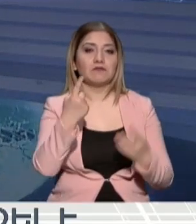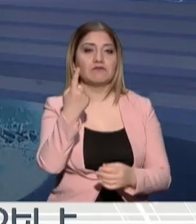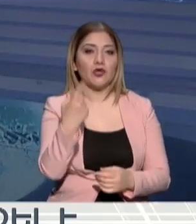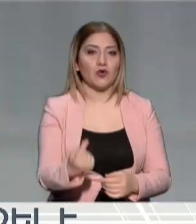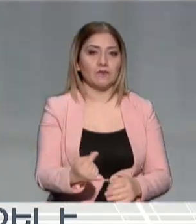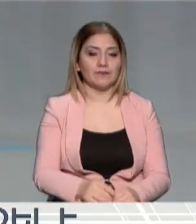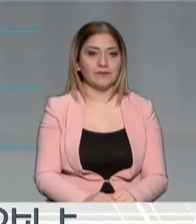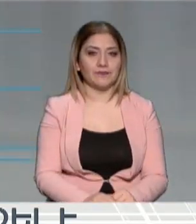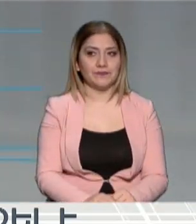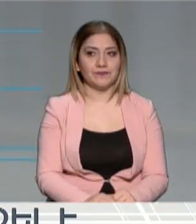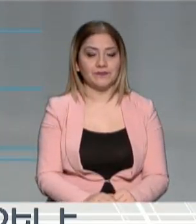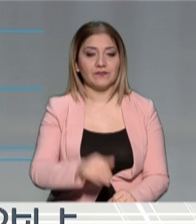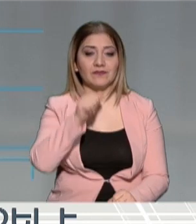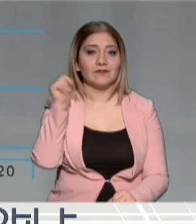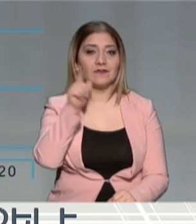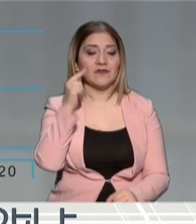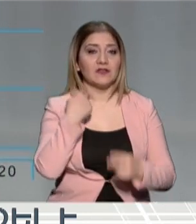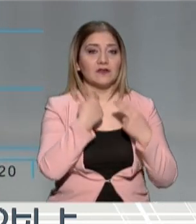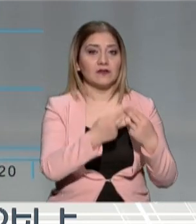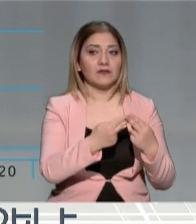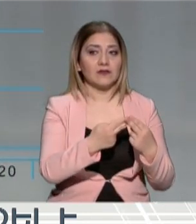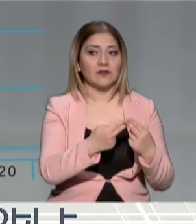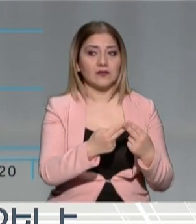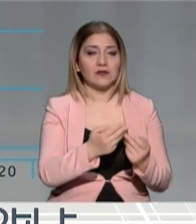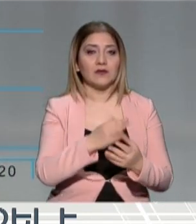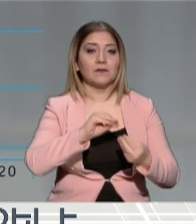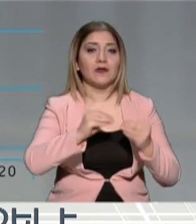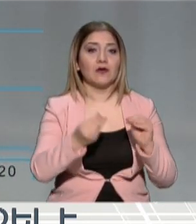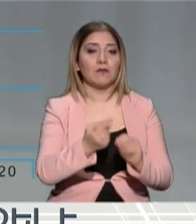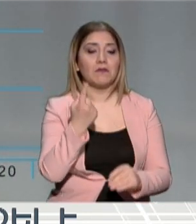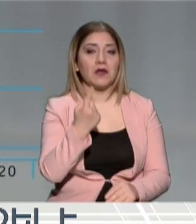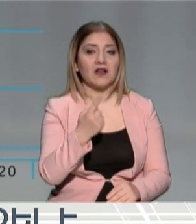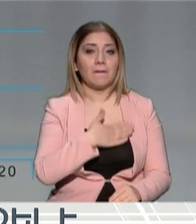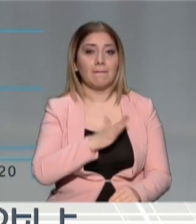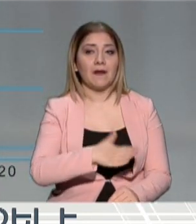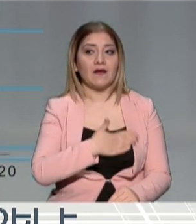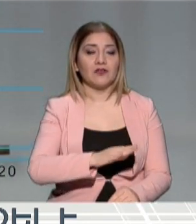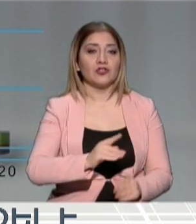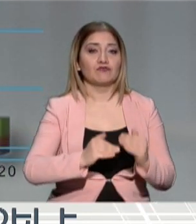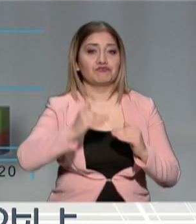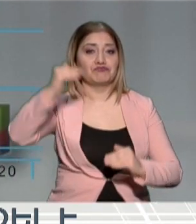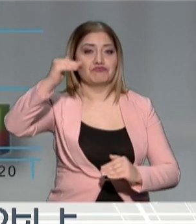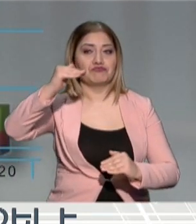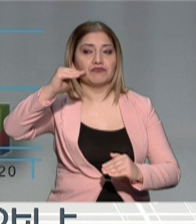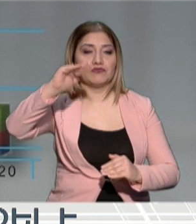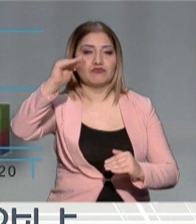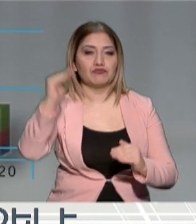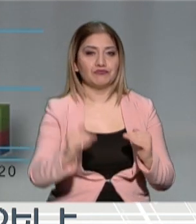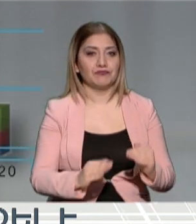օր։ Վերջին տարիներին կալանավայրերի հիմնական խնդիրներից մեկը՝ մահացության աճող ցուցանիշ։